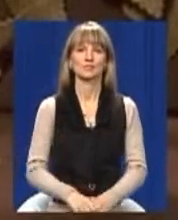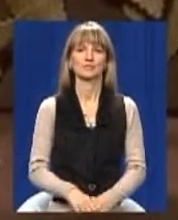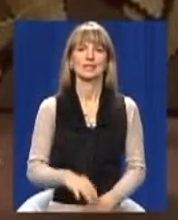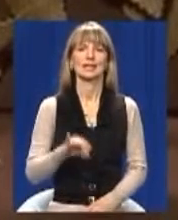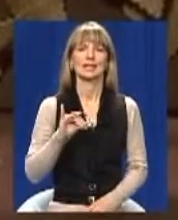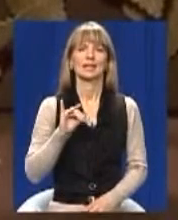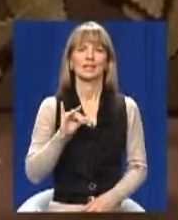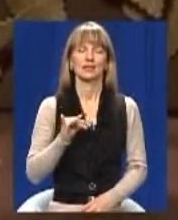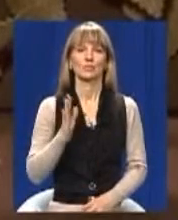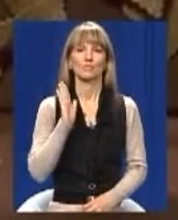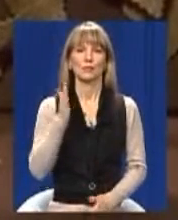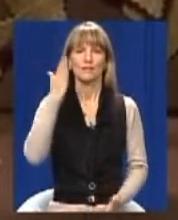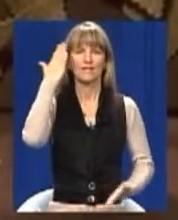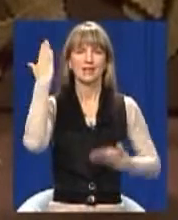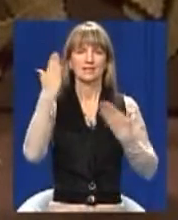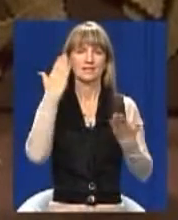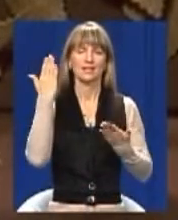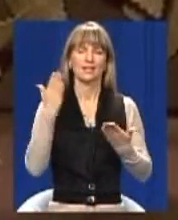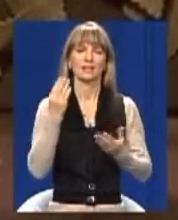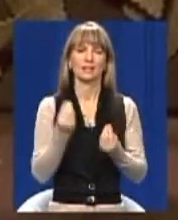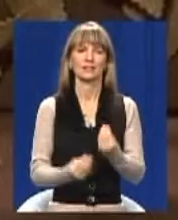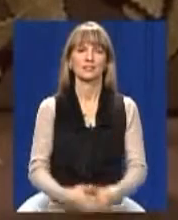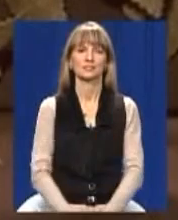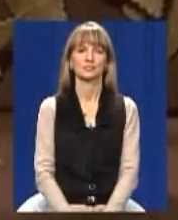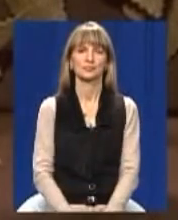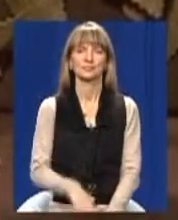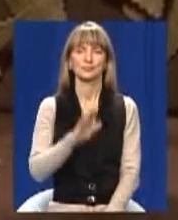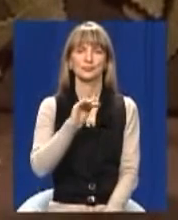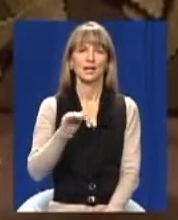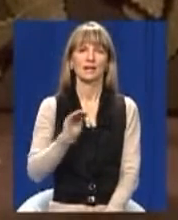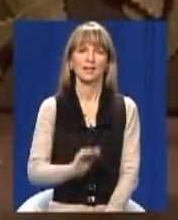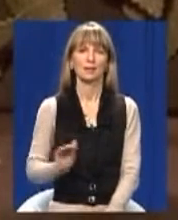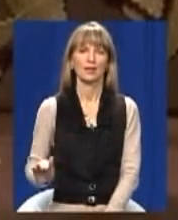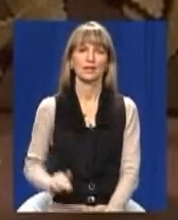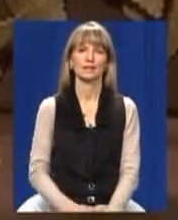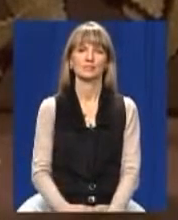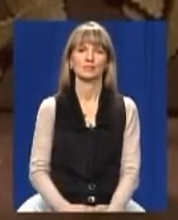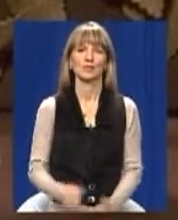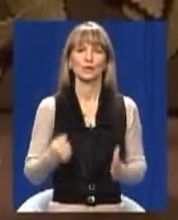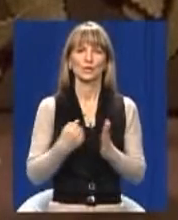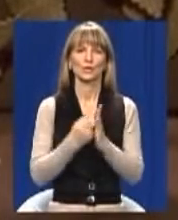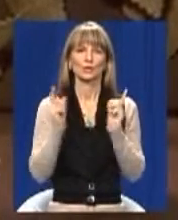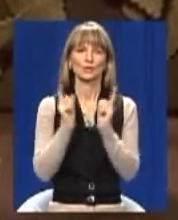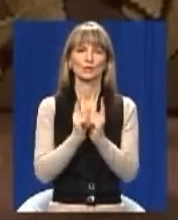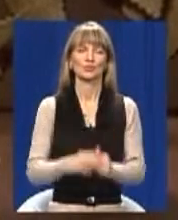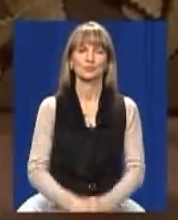І це такий веселий факт. Ось так. Ну, пока, малята.